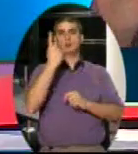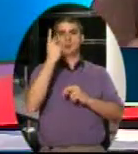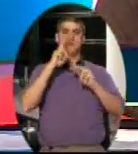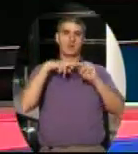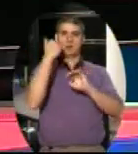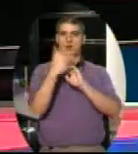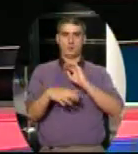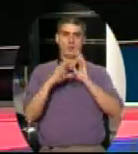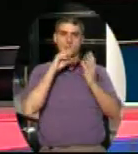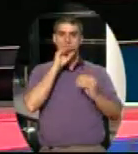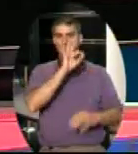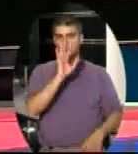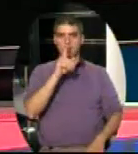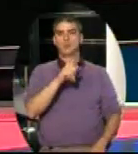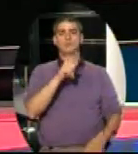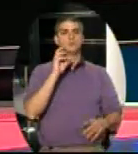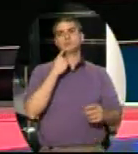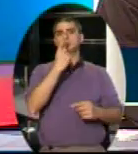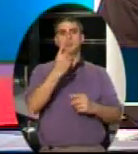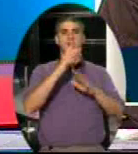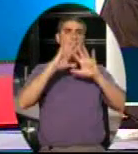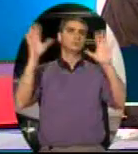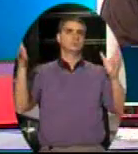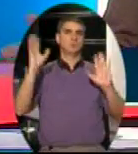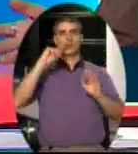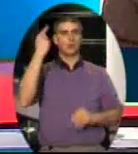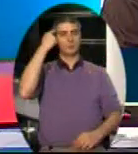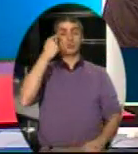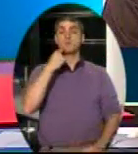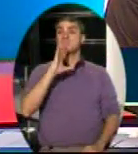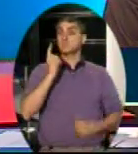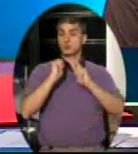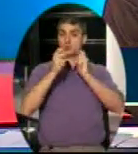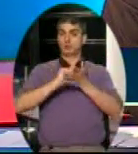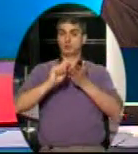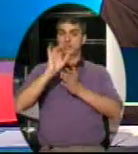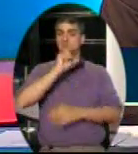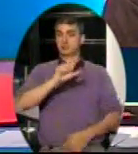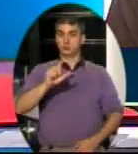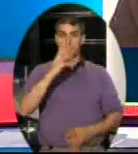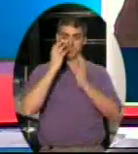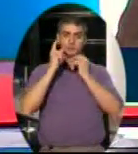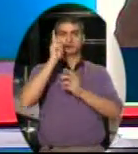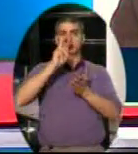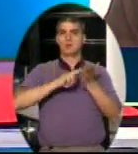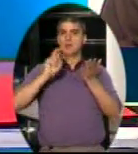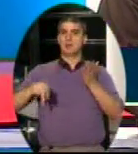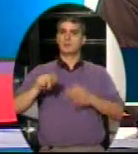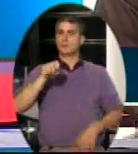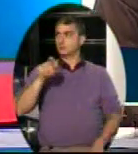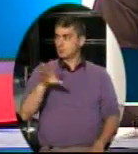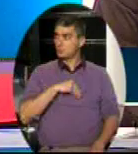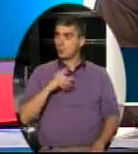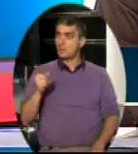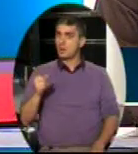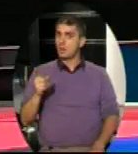כך גומר את הדיבורים שלו, אבל הוא משגר את הדברים לחלל האוויר. הוא אומר, אם יוגש כתב אישום נגד פרץ, עליו להתפטר מן הכנסת. מקובל